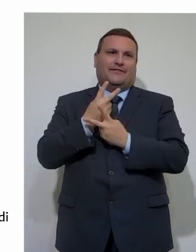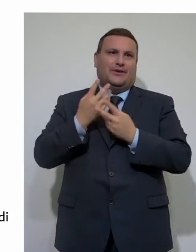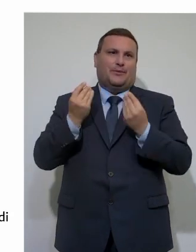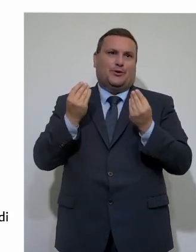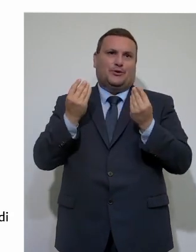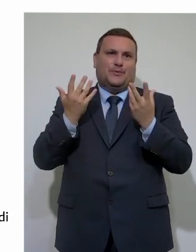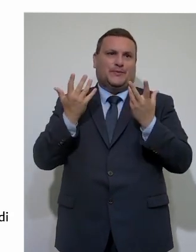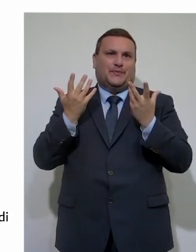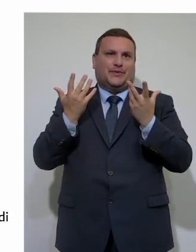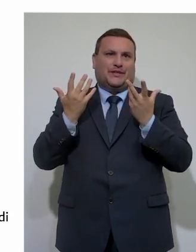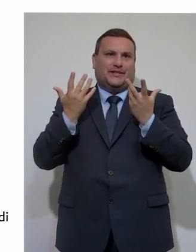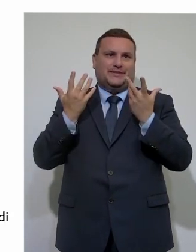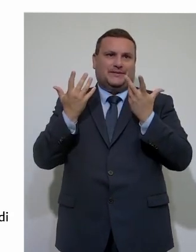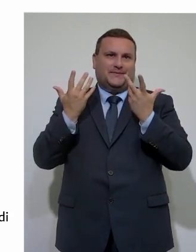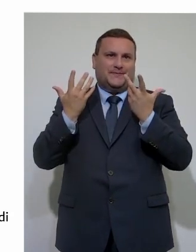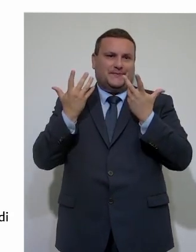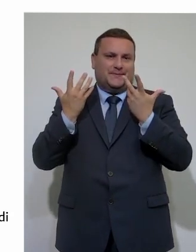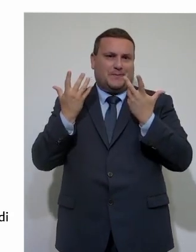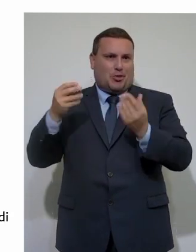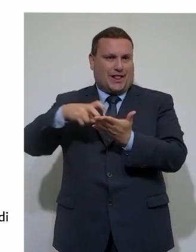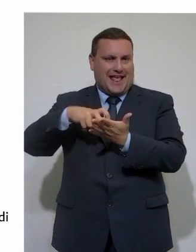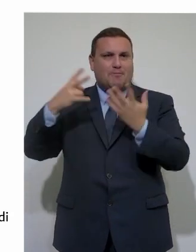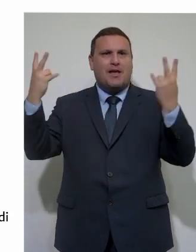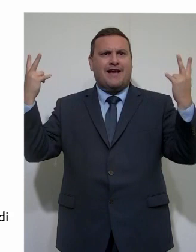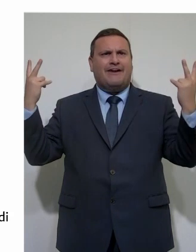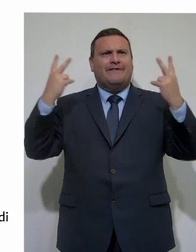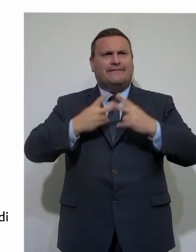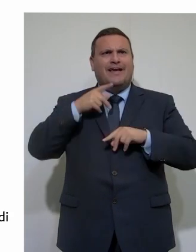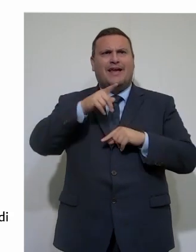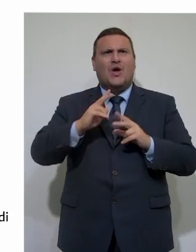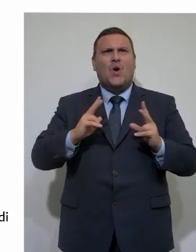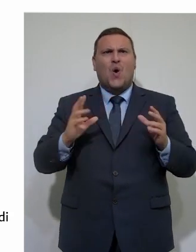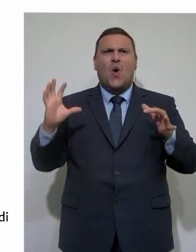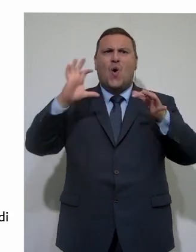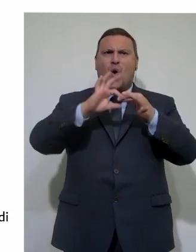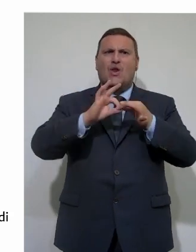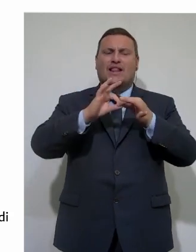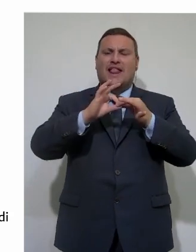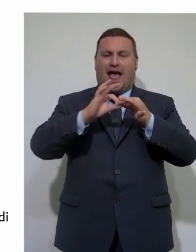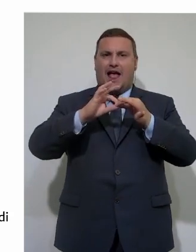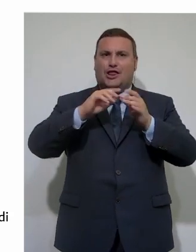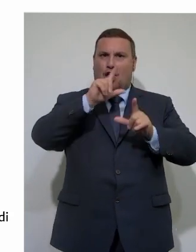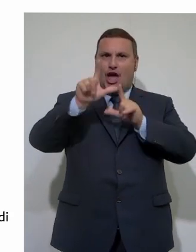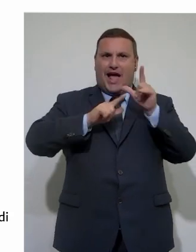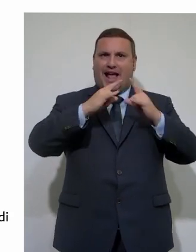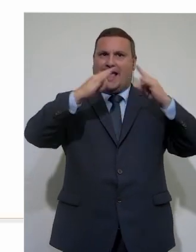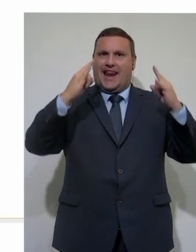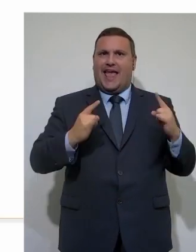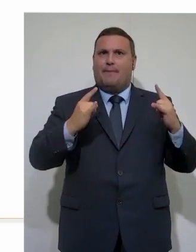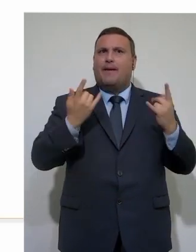su pochi dati, a parte questi importanti sul mondo del glamping che abbiamo visionato adesso, e quelli che abbiamo